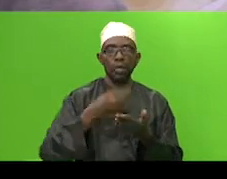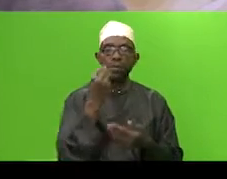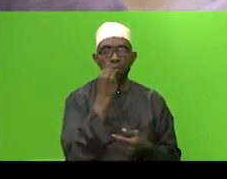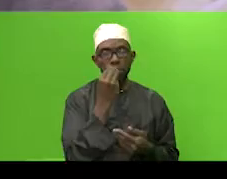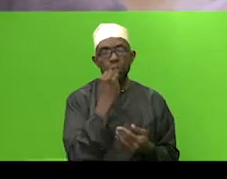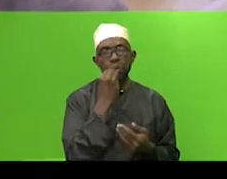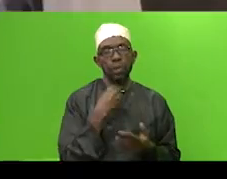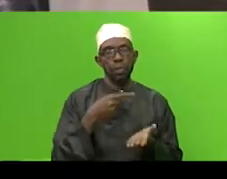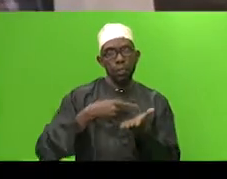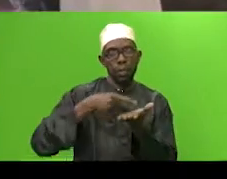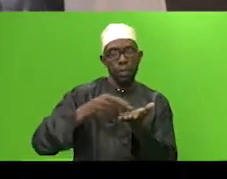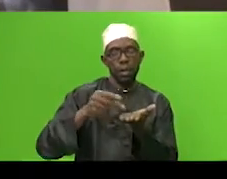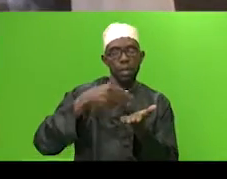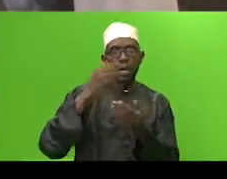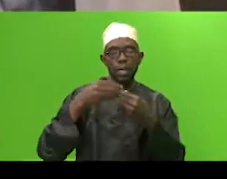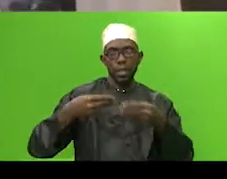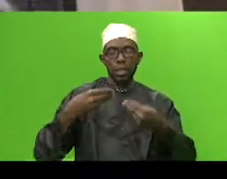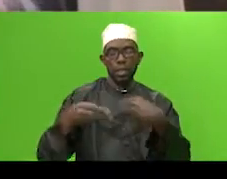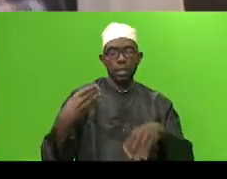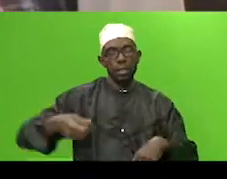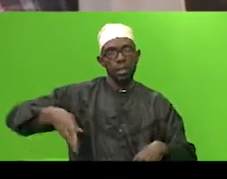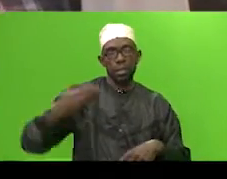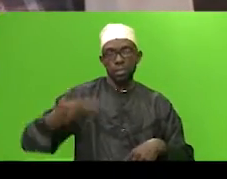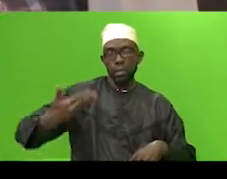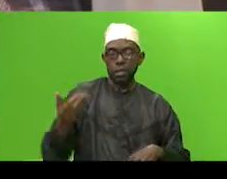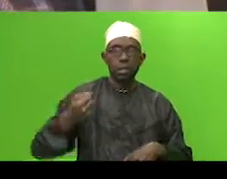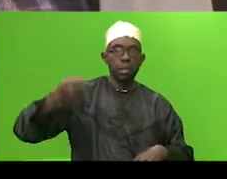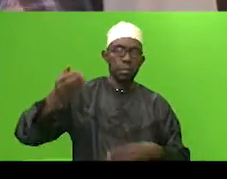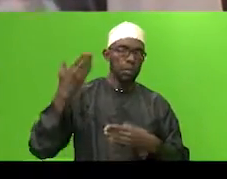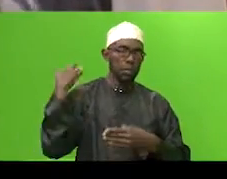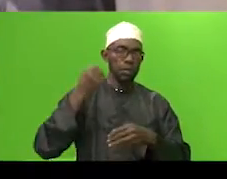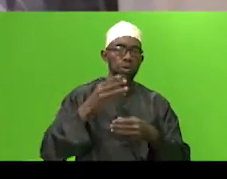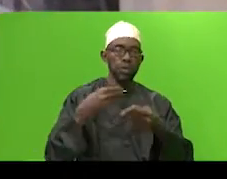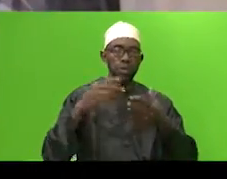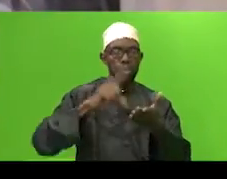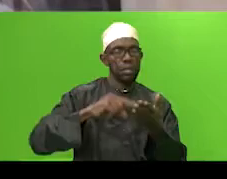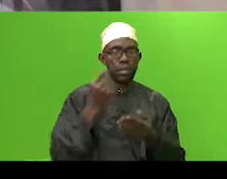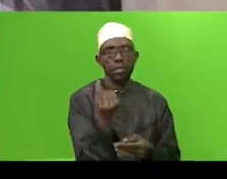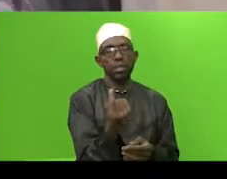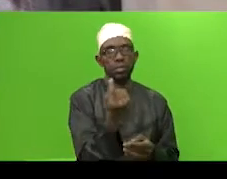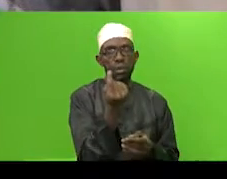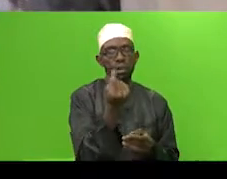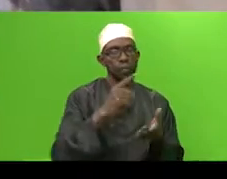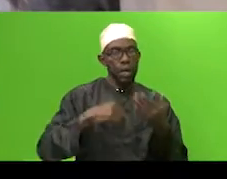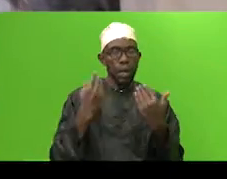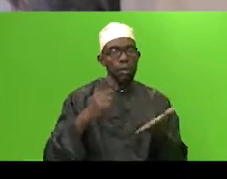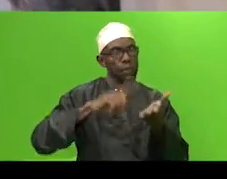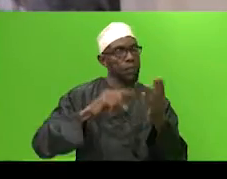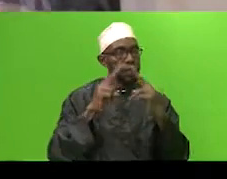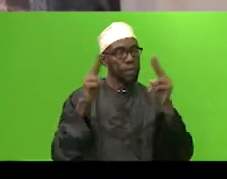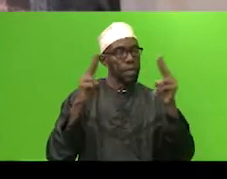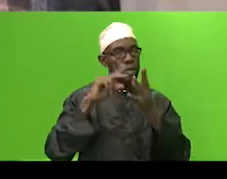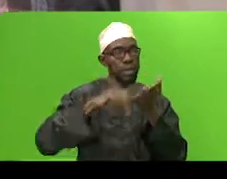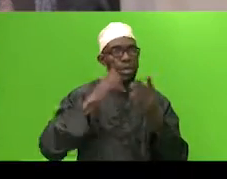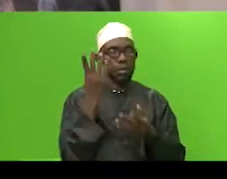ya karatasi. Tofauti iko hivi makaratasi ilikuwa bei rahisi. Sasa hii si mifuko ni bei kali.